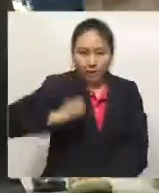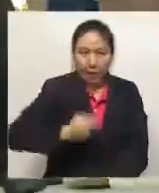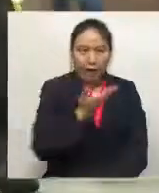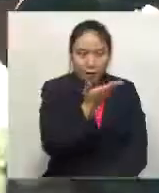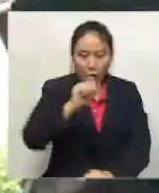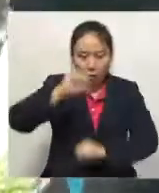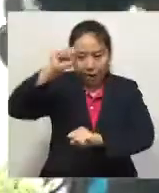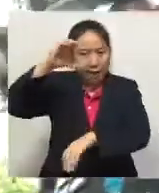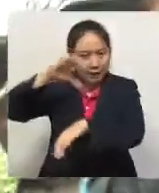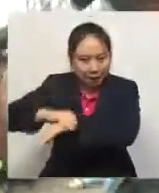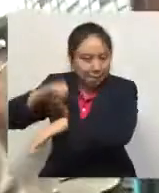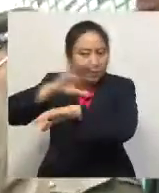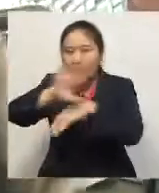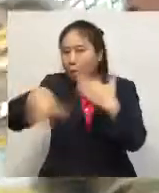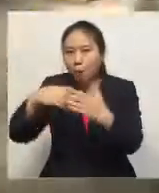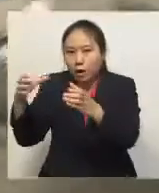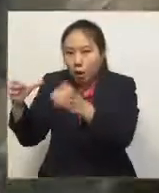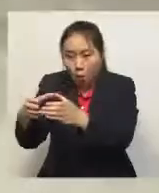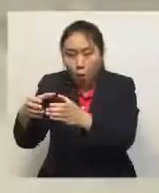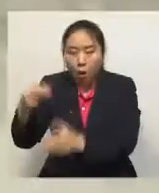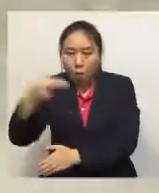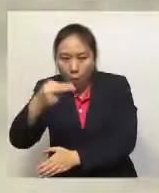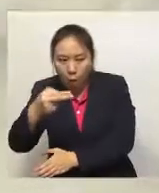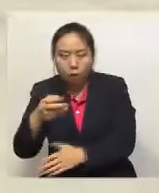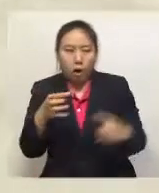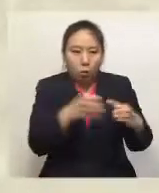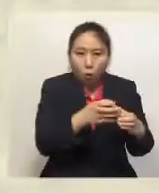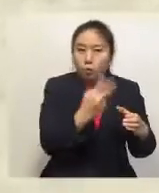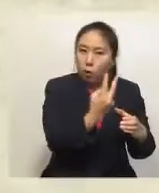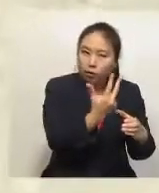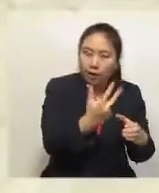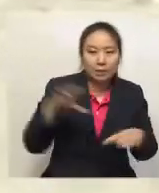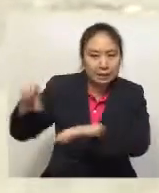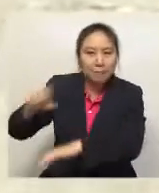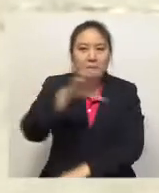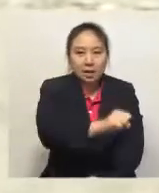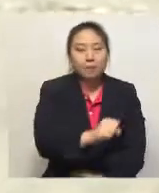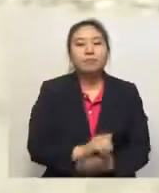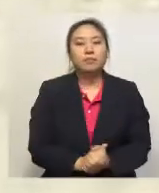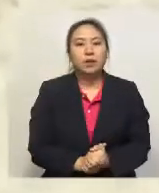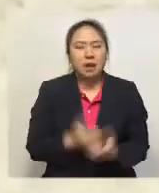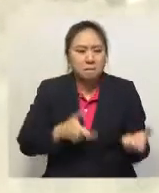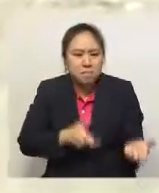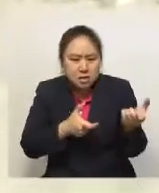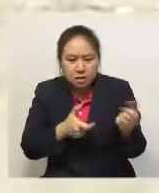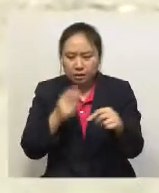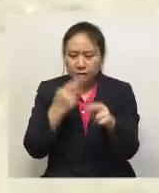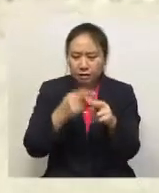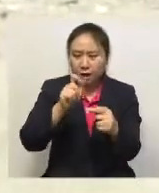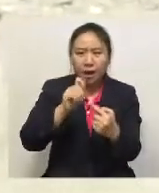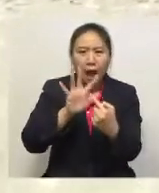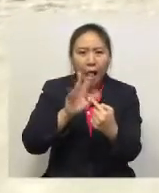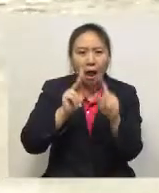ายจับทั้งกลุ่มผู้ก่อเหตุและก็กลุ่มคู่อริ 2-3 คนค่ะ โอ้โหปืนอาก้าไปหาจากไหนมาเนี่ย